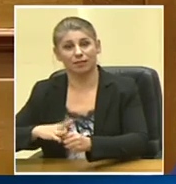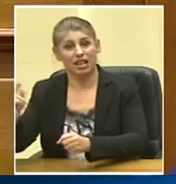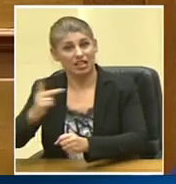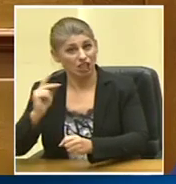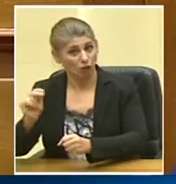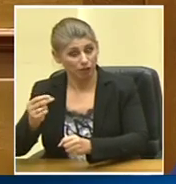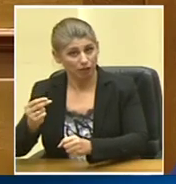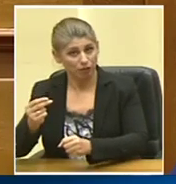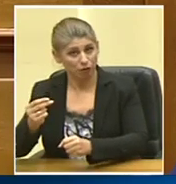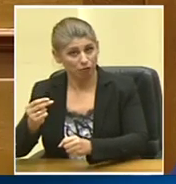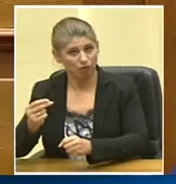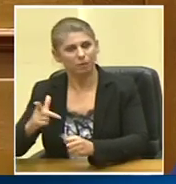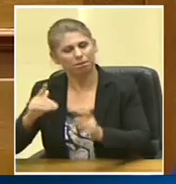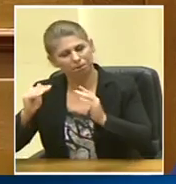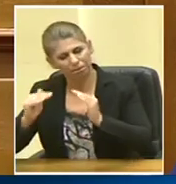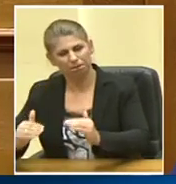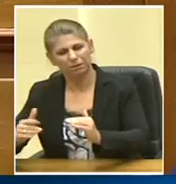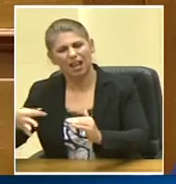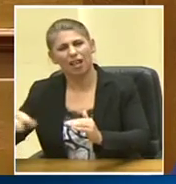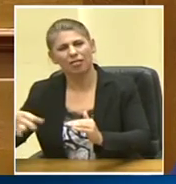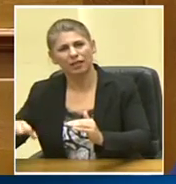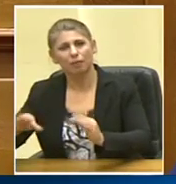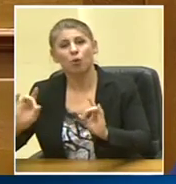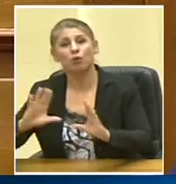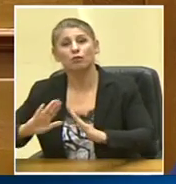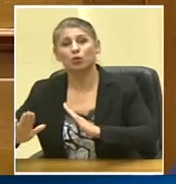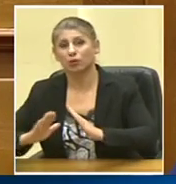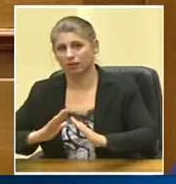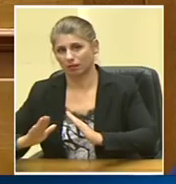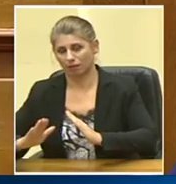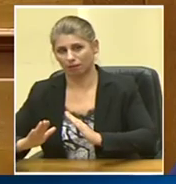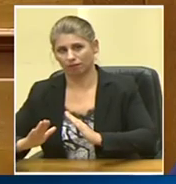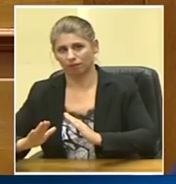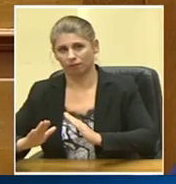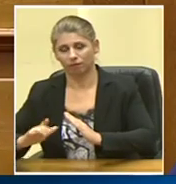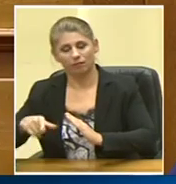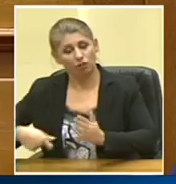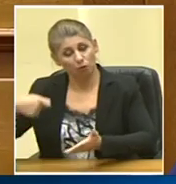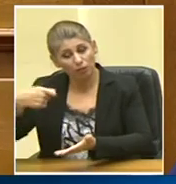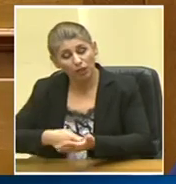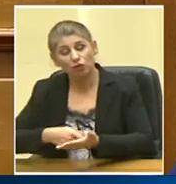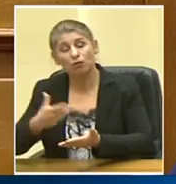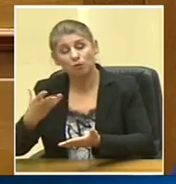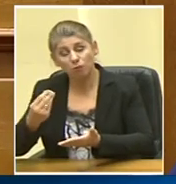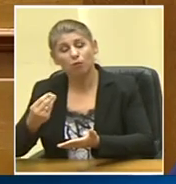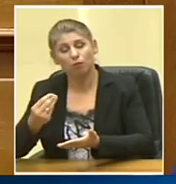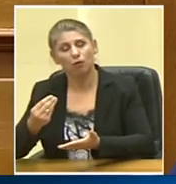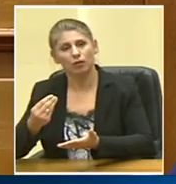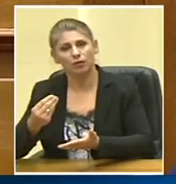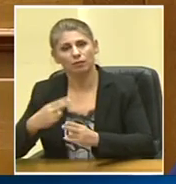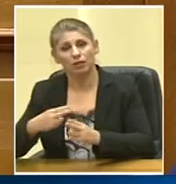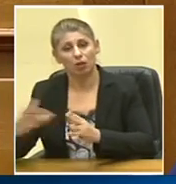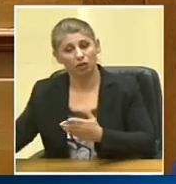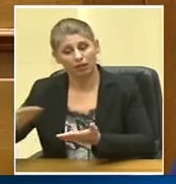κοινοβουλευτισμός παρέμεινε αδύναμος και απροστάτευτος και το πληρώσαμε τραγικά αυτό όταν